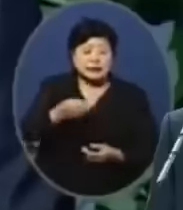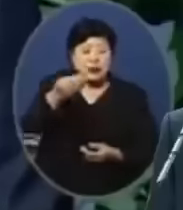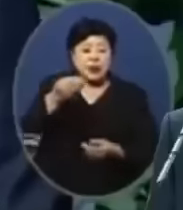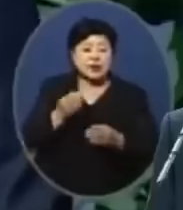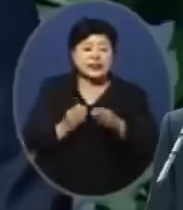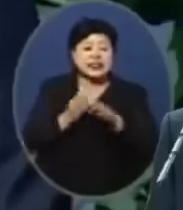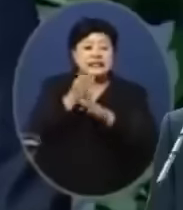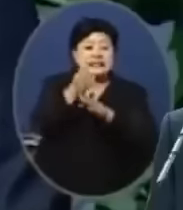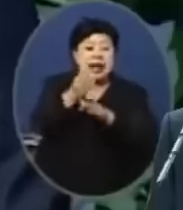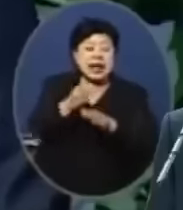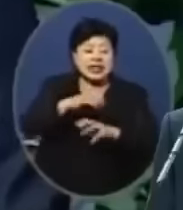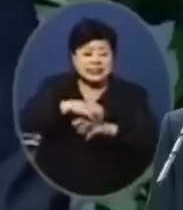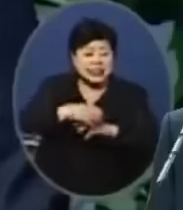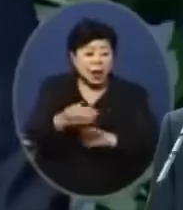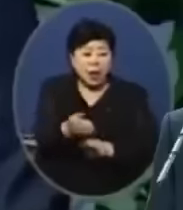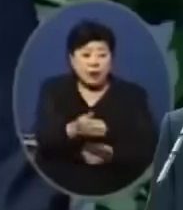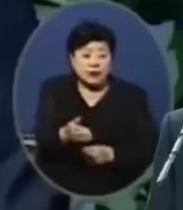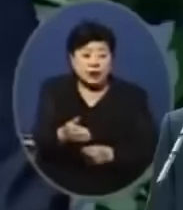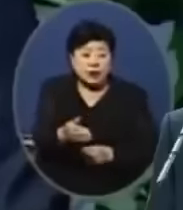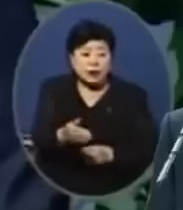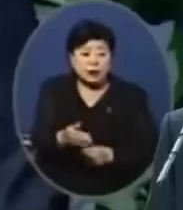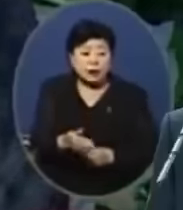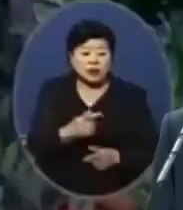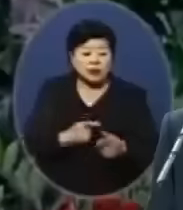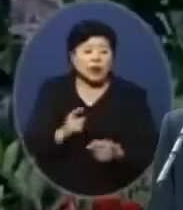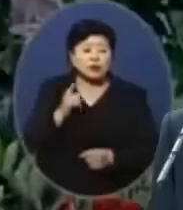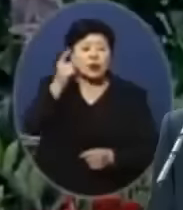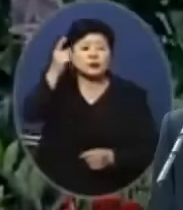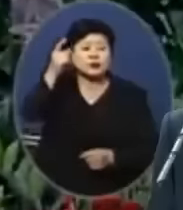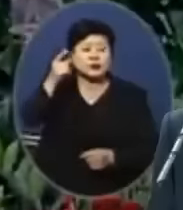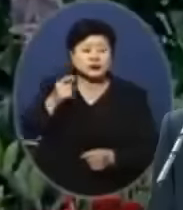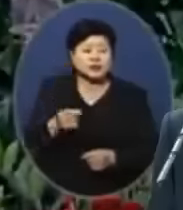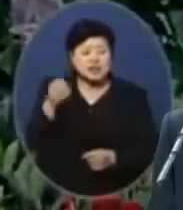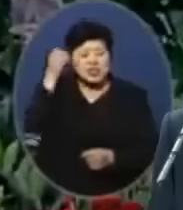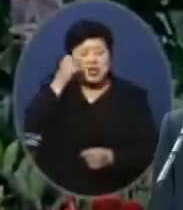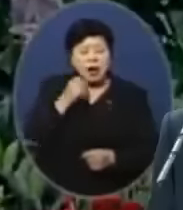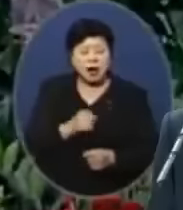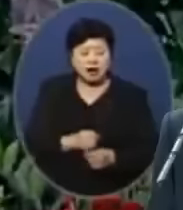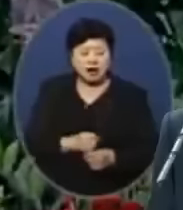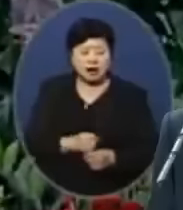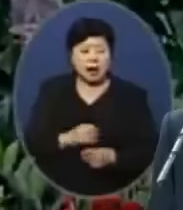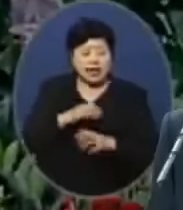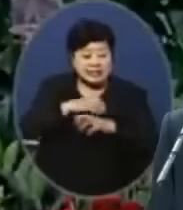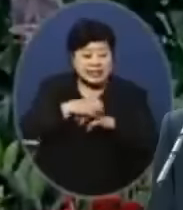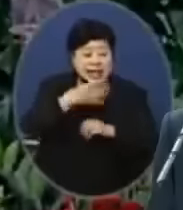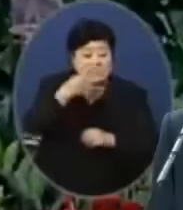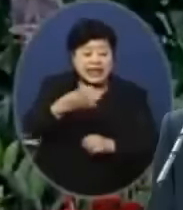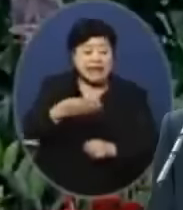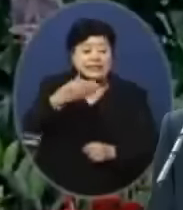세계는 존재하지 않지만 3차원보다 높은 차원인 영의 세계는 4차원인데